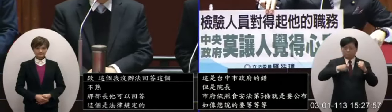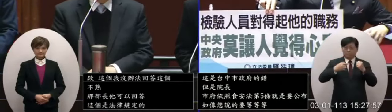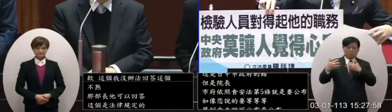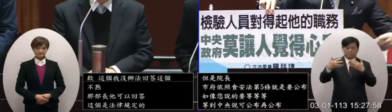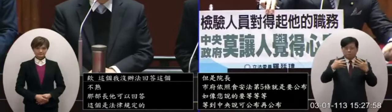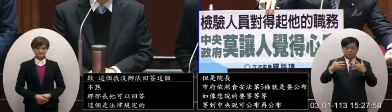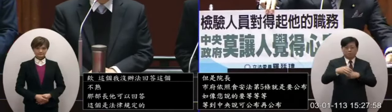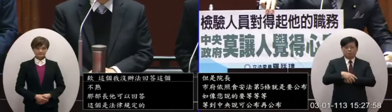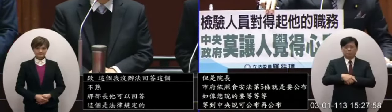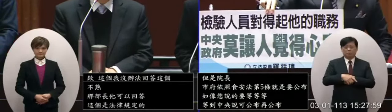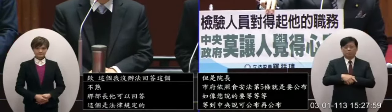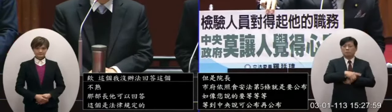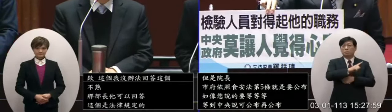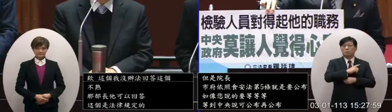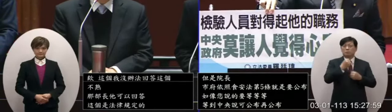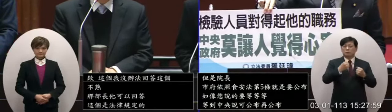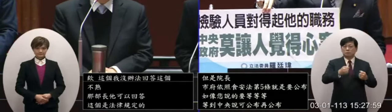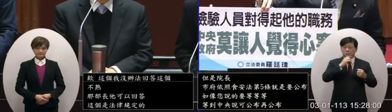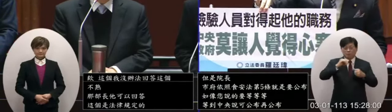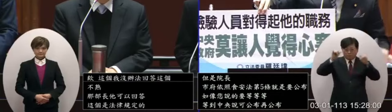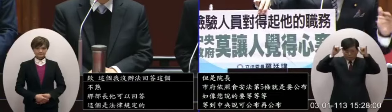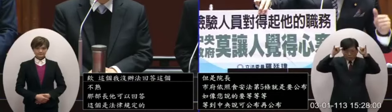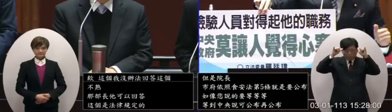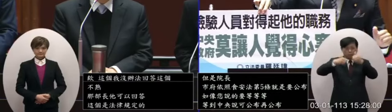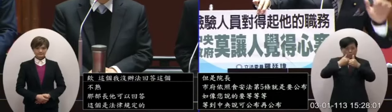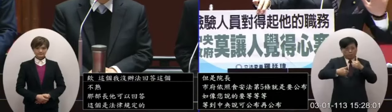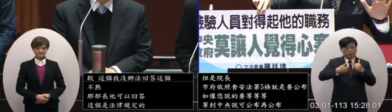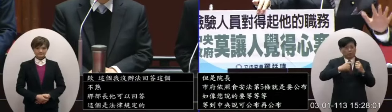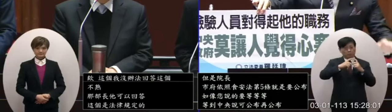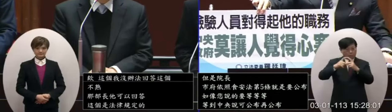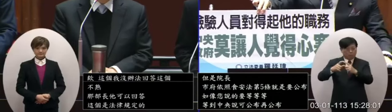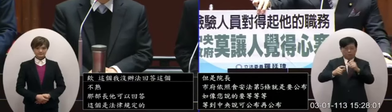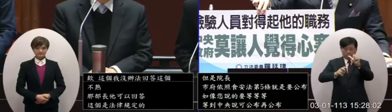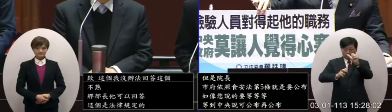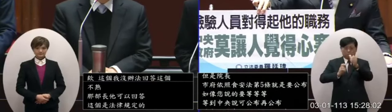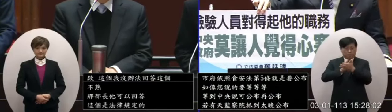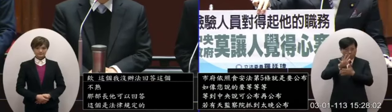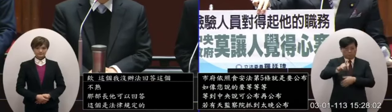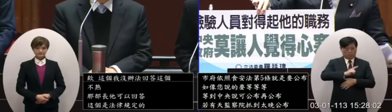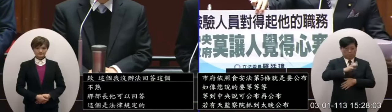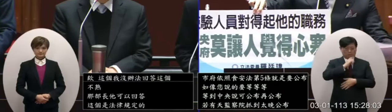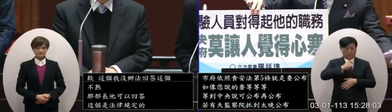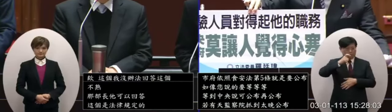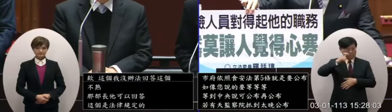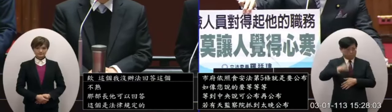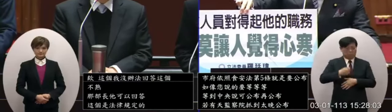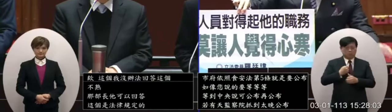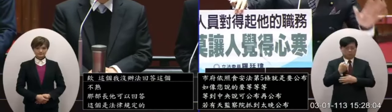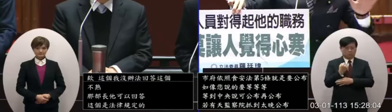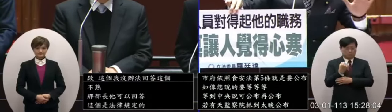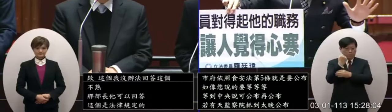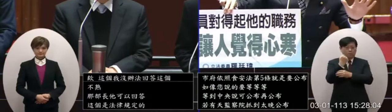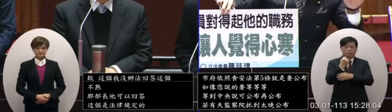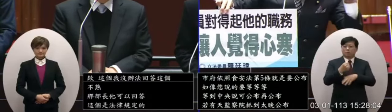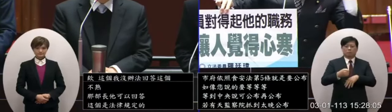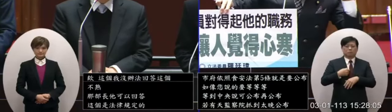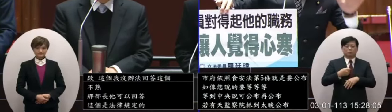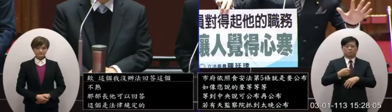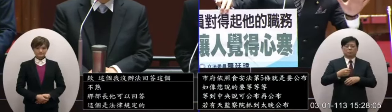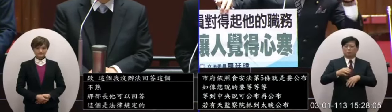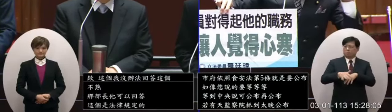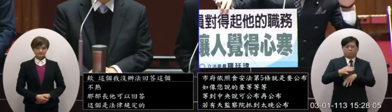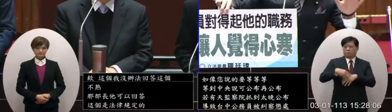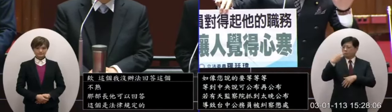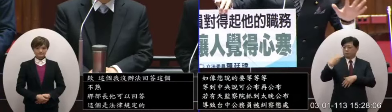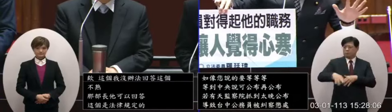复，您在牛许廷这个部分回复说520之后您是坚定支持，绝对不会